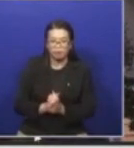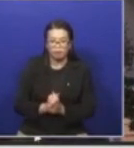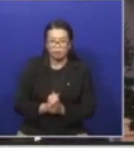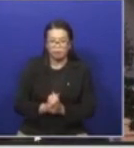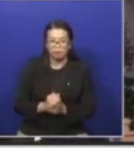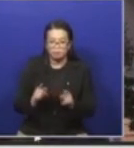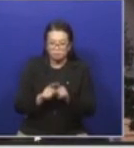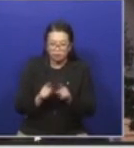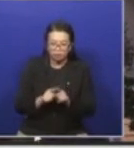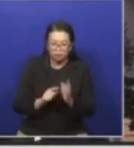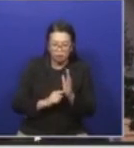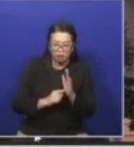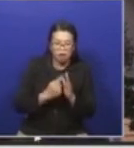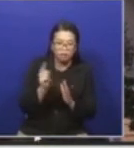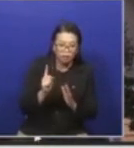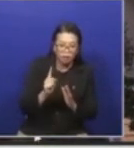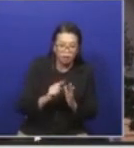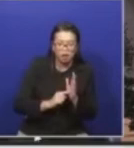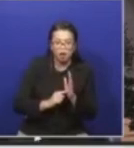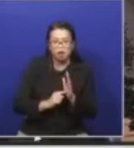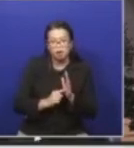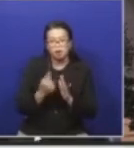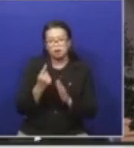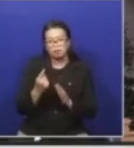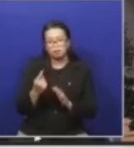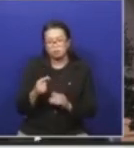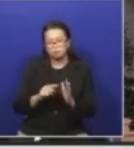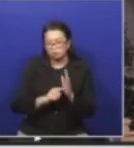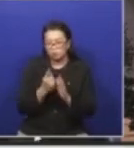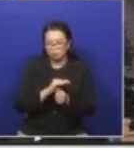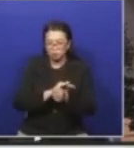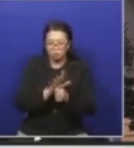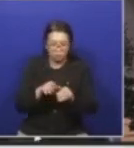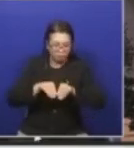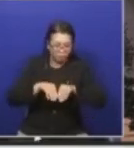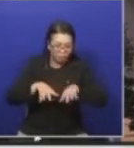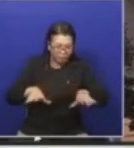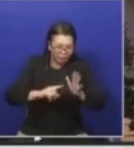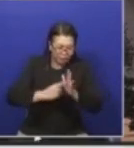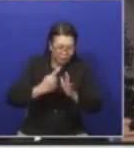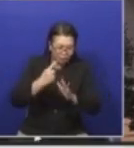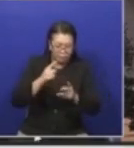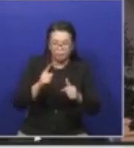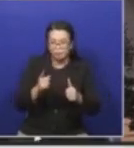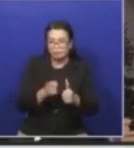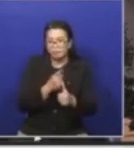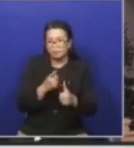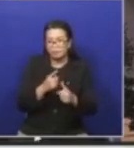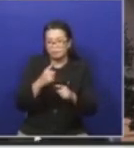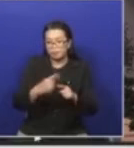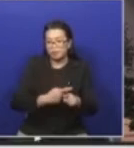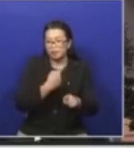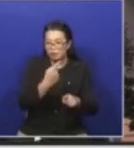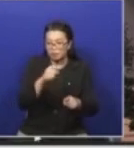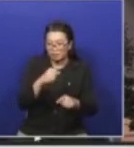ายเป็นบ้องกัญชาซะเพราะสถานการณ์โควิดเกิดขึ้นครั้งแรกเมื่อต้นปีงบประมาณต้น